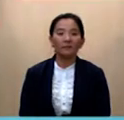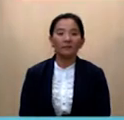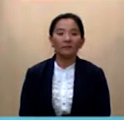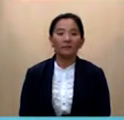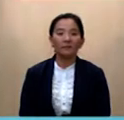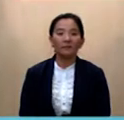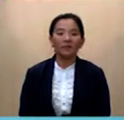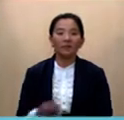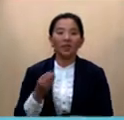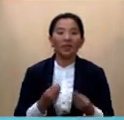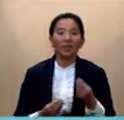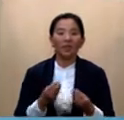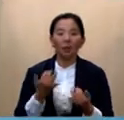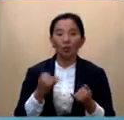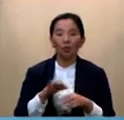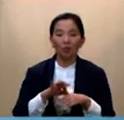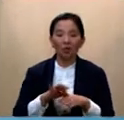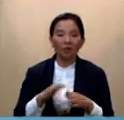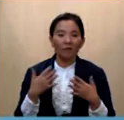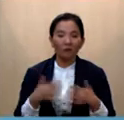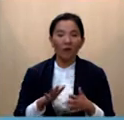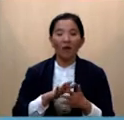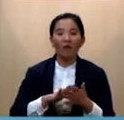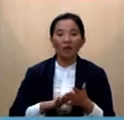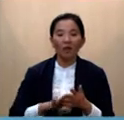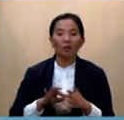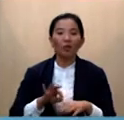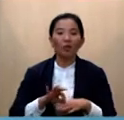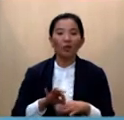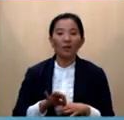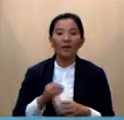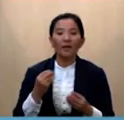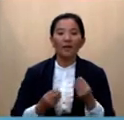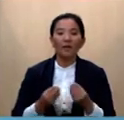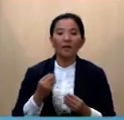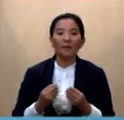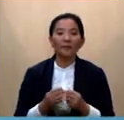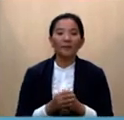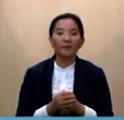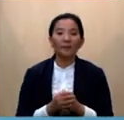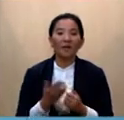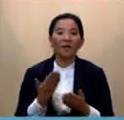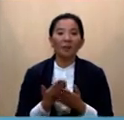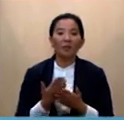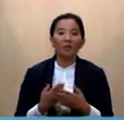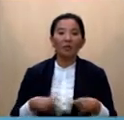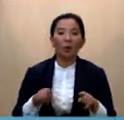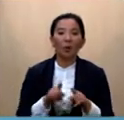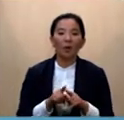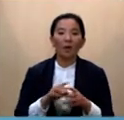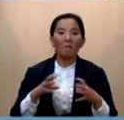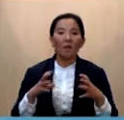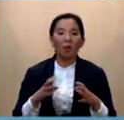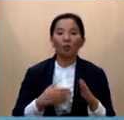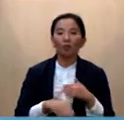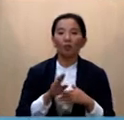игра по прошла дальше идет игра ну допустим такой момент мяч